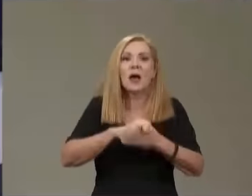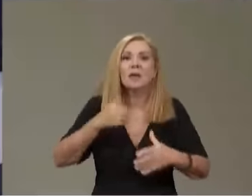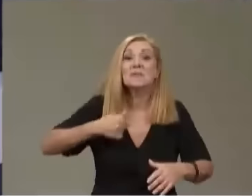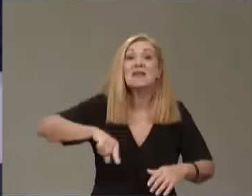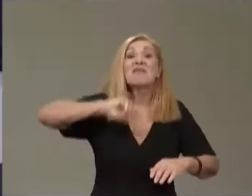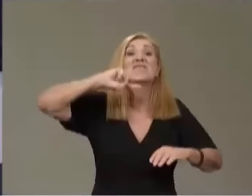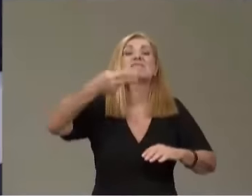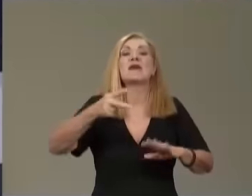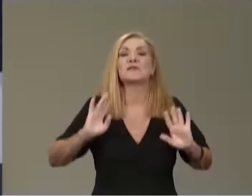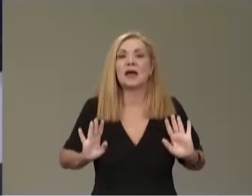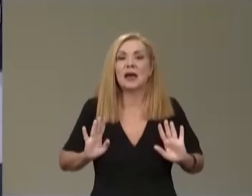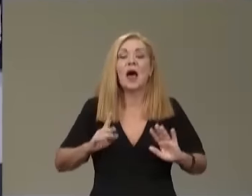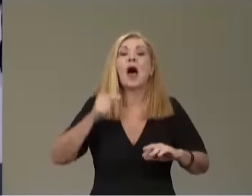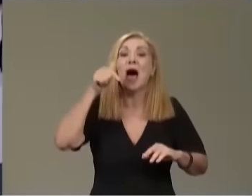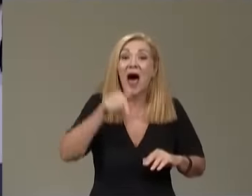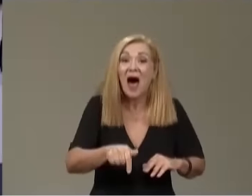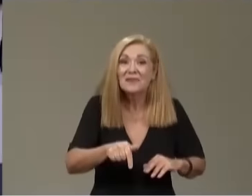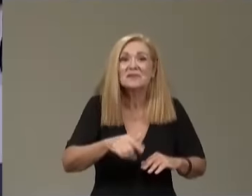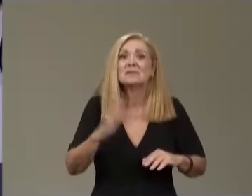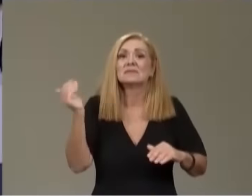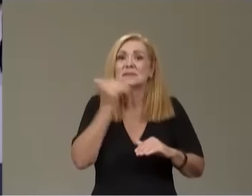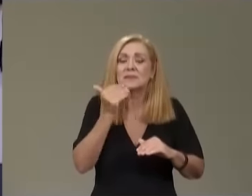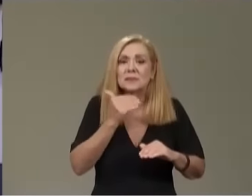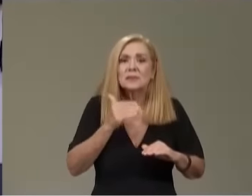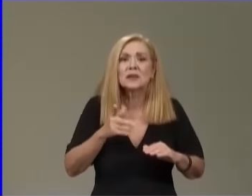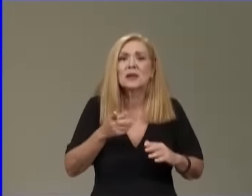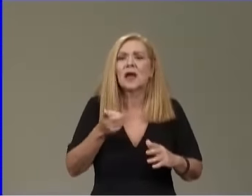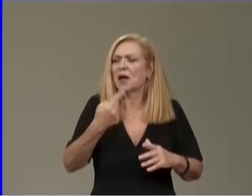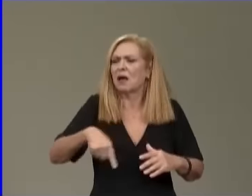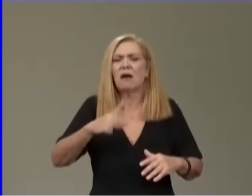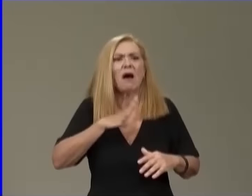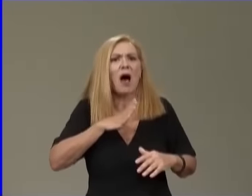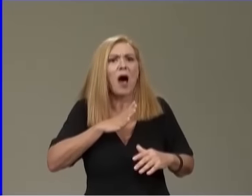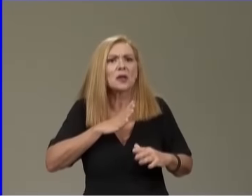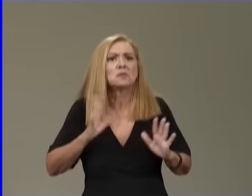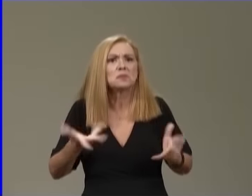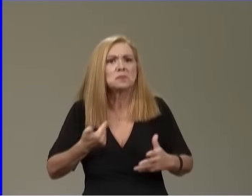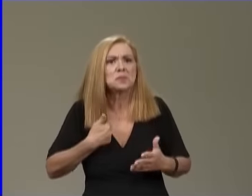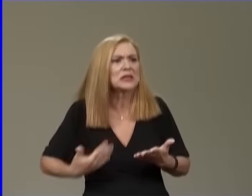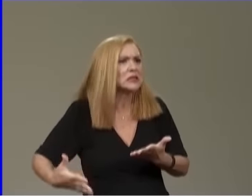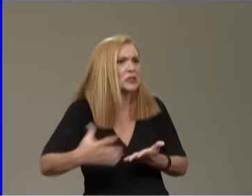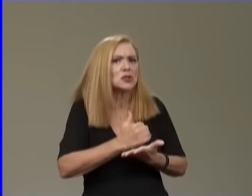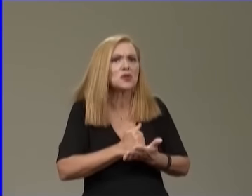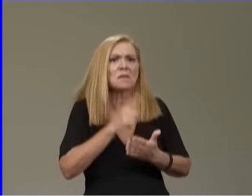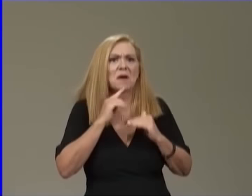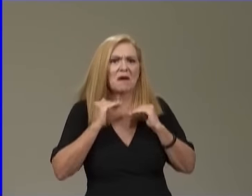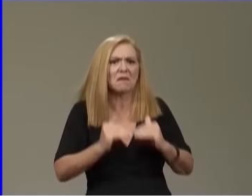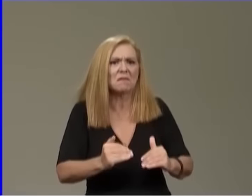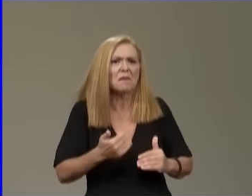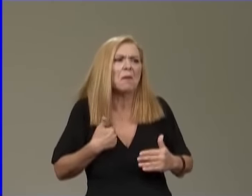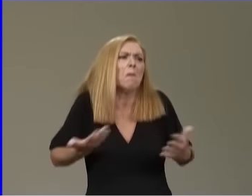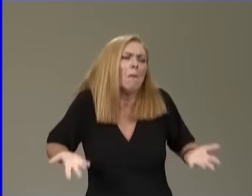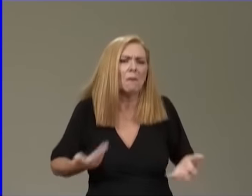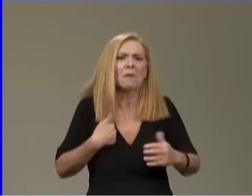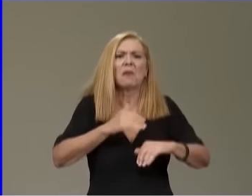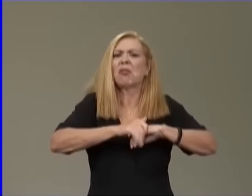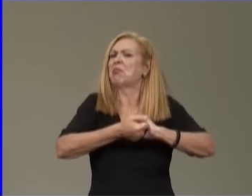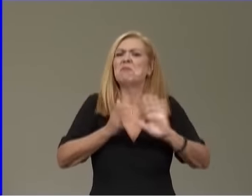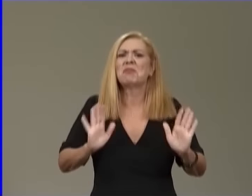Αλλά αυτή η μακροοικονομική μεγένθηση δεν έχει νόημα για τον πολίτη αν δεν αυξάνει τελικά το διαθέσιμο εισόδημα και αν δεν μειώνει τις